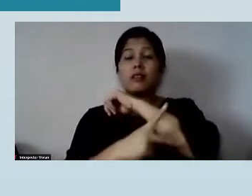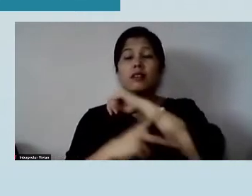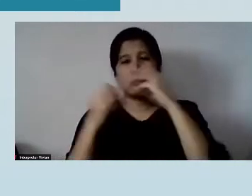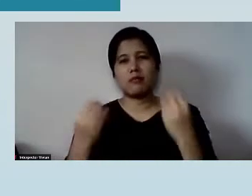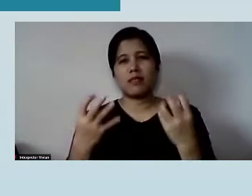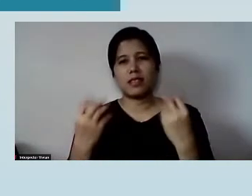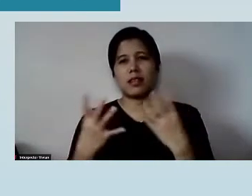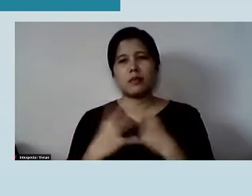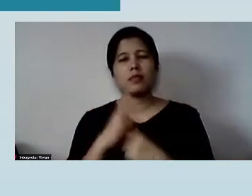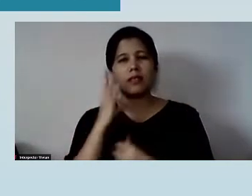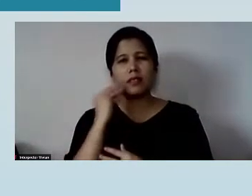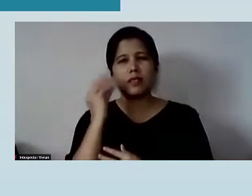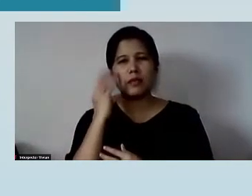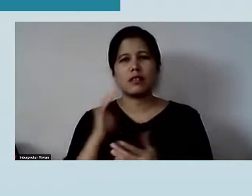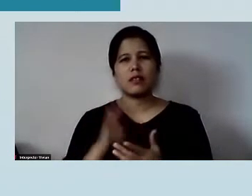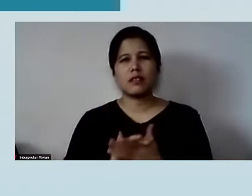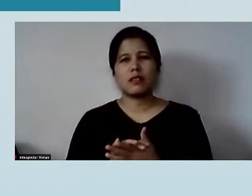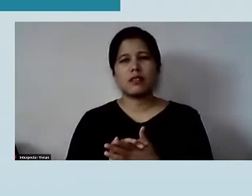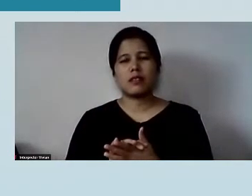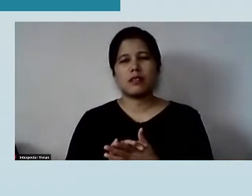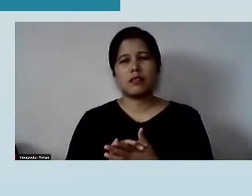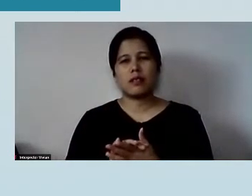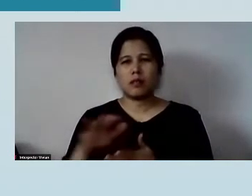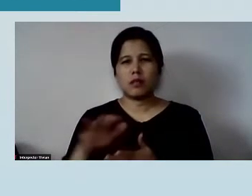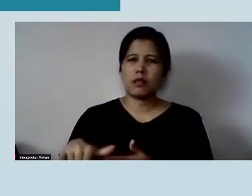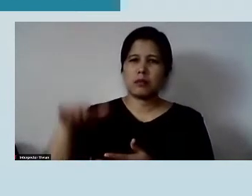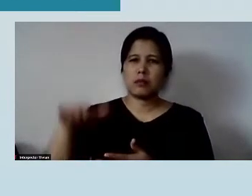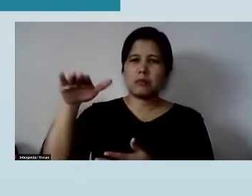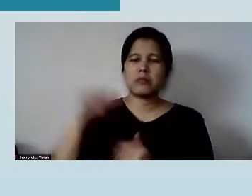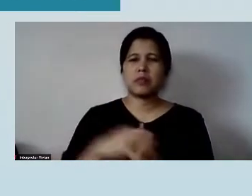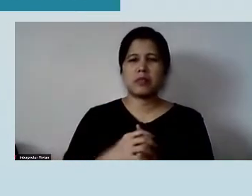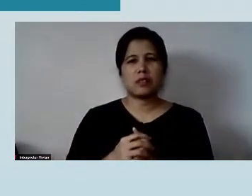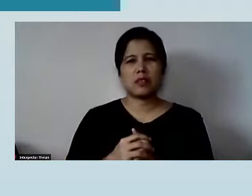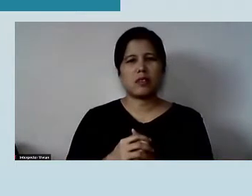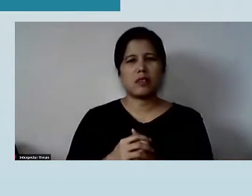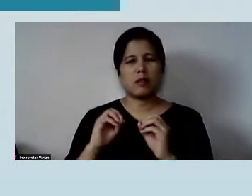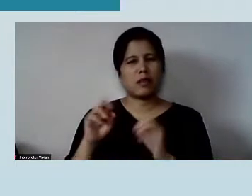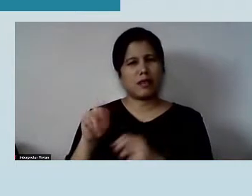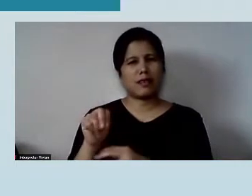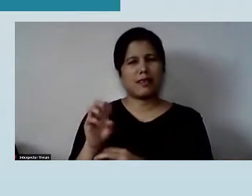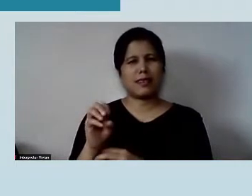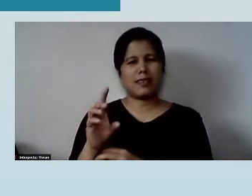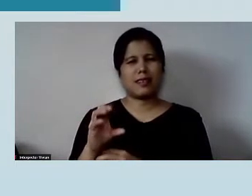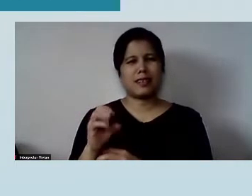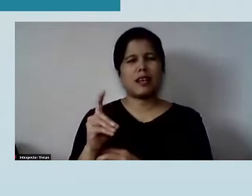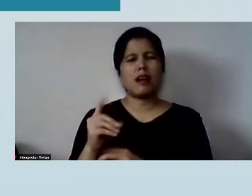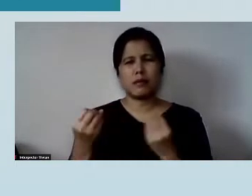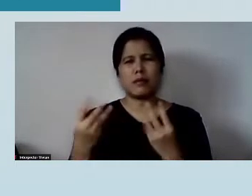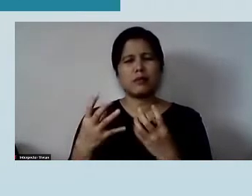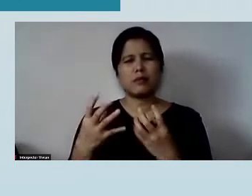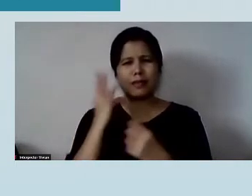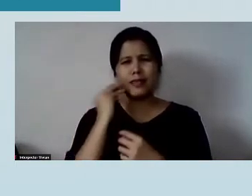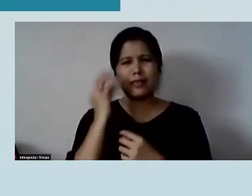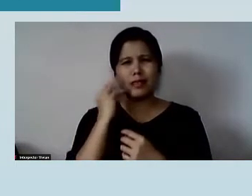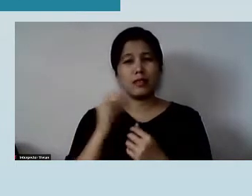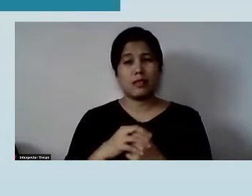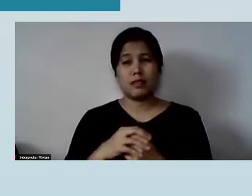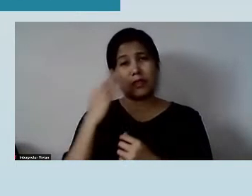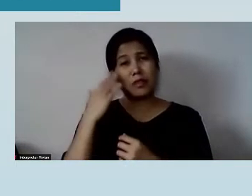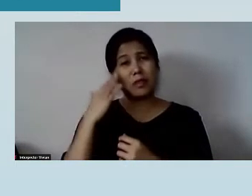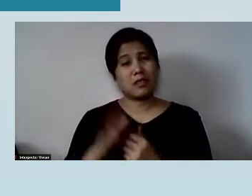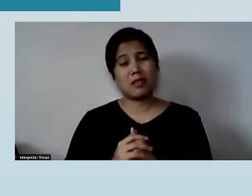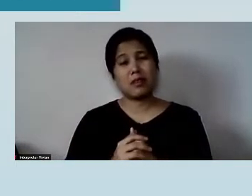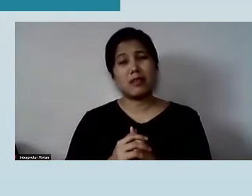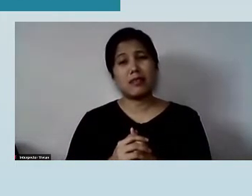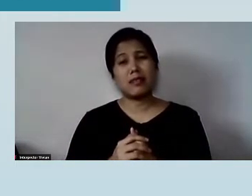kong na-experience yan. Nung pang bata pa ako, wala pa ako dito sa NCDA na to. Ang dami pong na-encounter ko. Hindi ko akalain dito